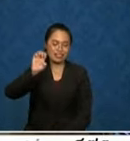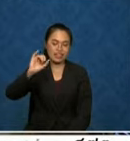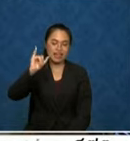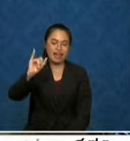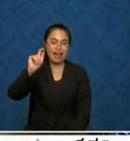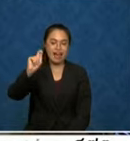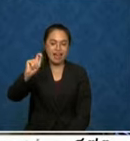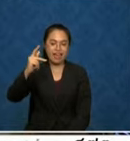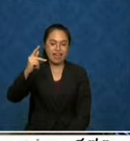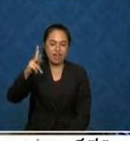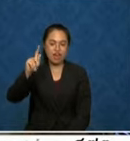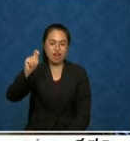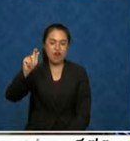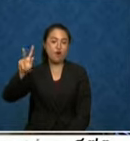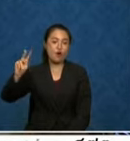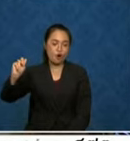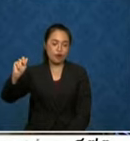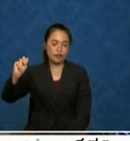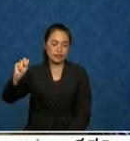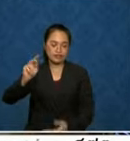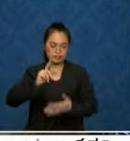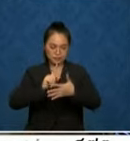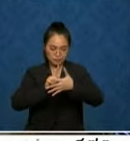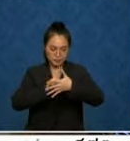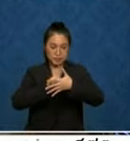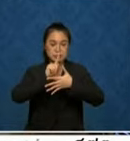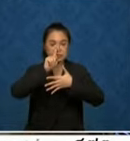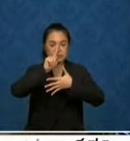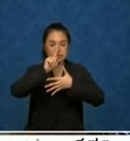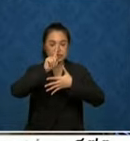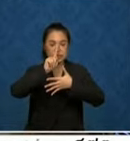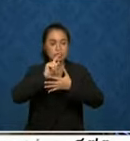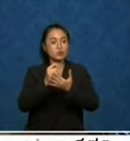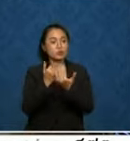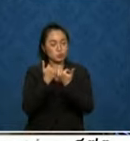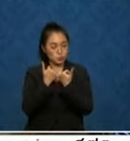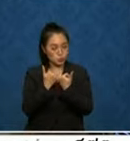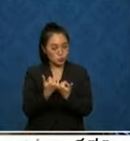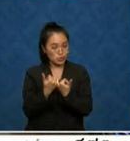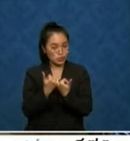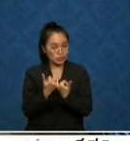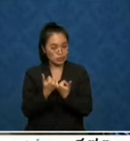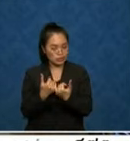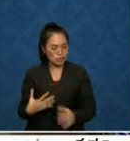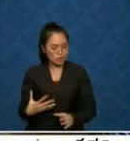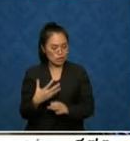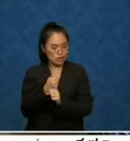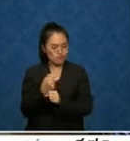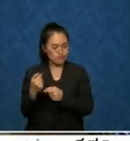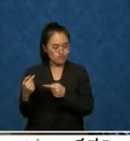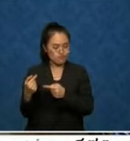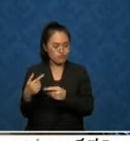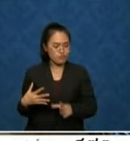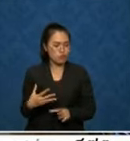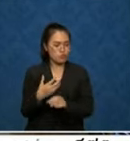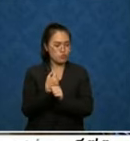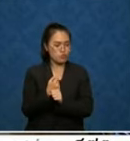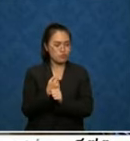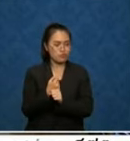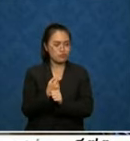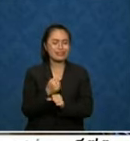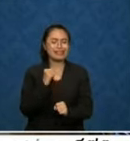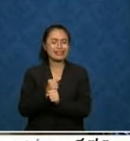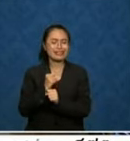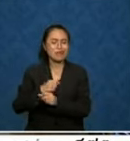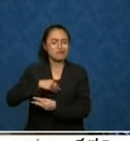ที่1ครับ The Icon Group นั้นวันนี้ยังเป็นข้อถกเถียงและยังไม่ได้ข้อสรุปว่าตกลง The Icon Group นั้นทำธุ